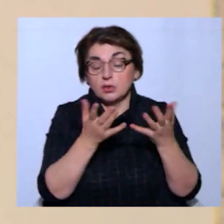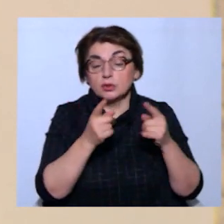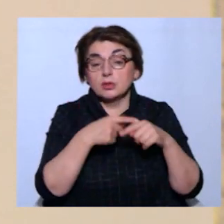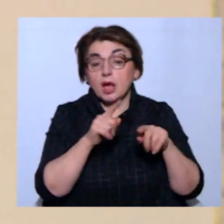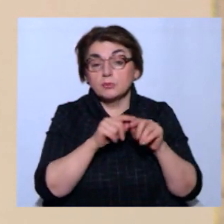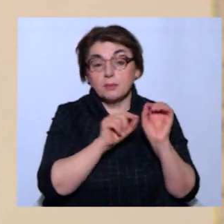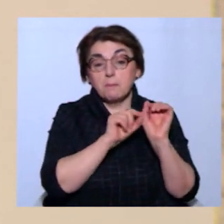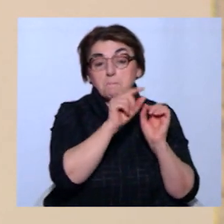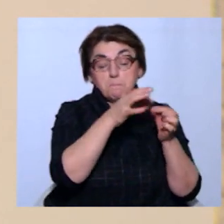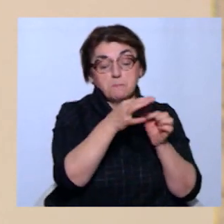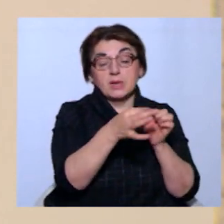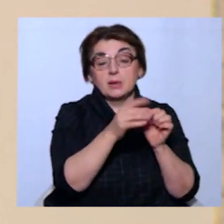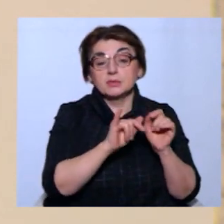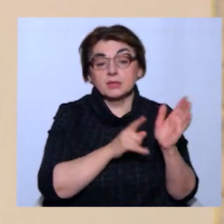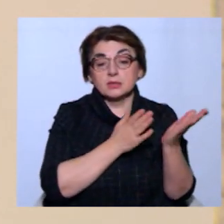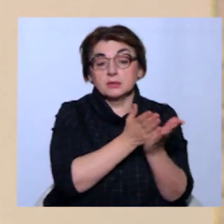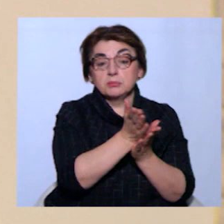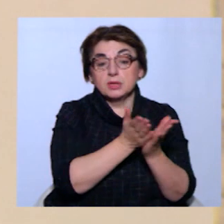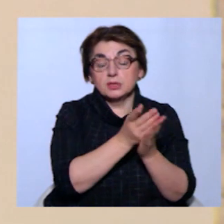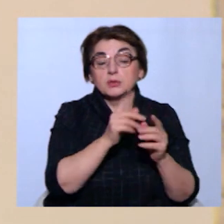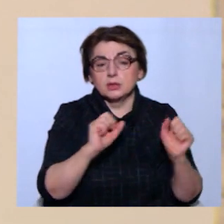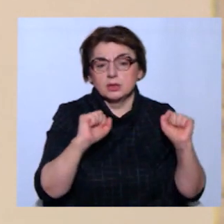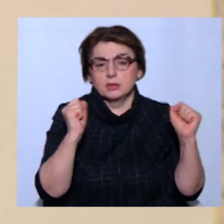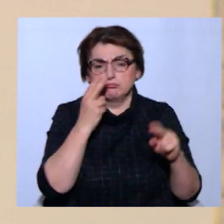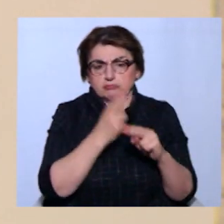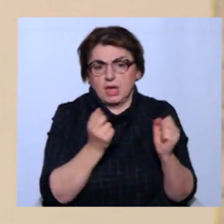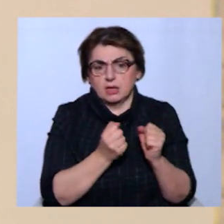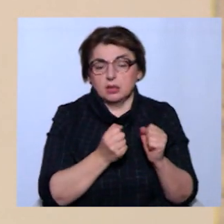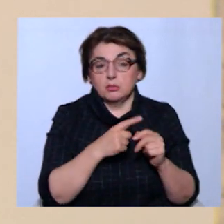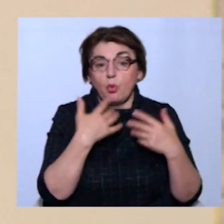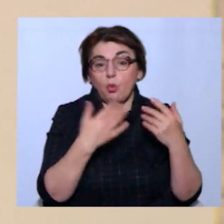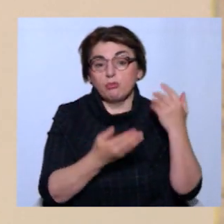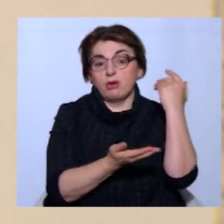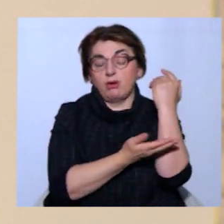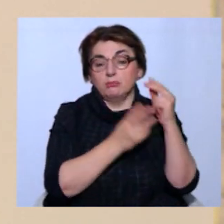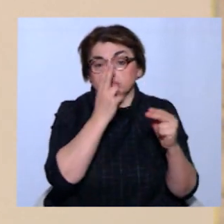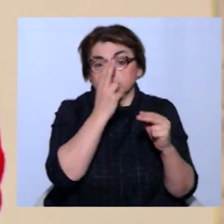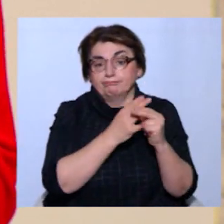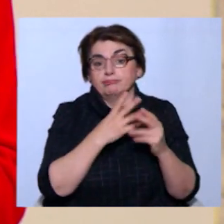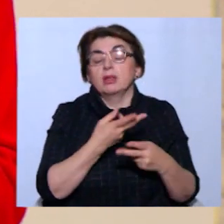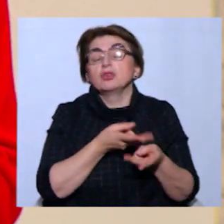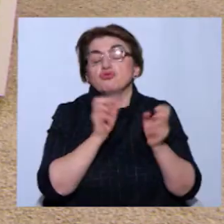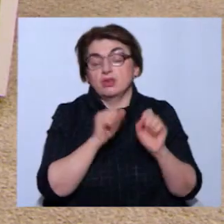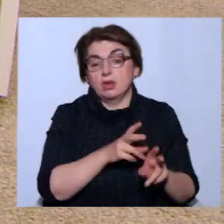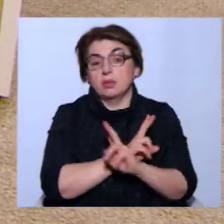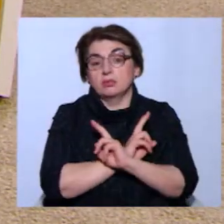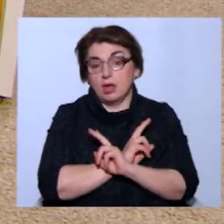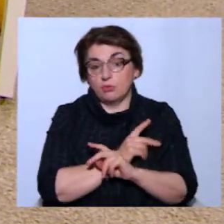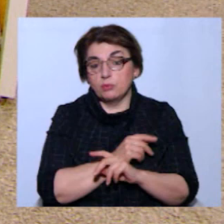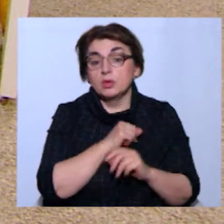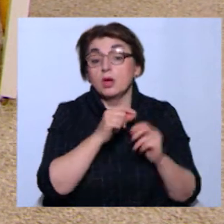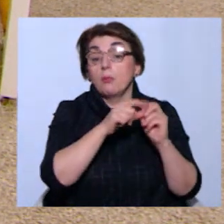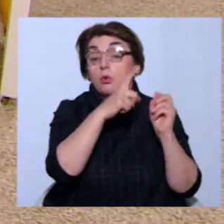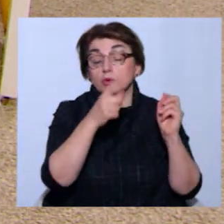მილები, რომლებშიც წყალი გადის, ის მილებიც გაიყინება. მილებ გაყინული მცენარე კი შეიძლება დაიღუპოს. ესე იგი